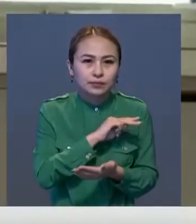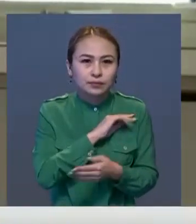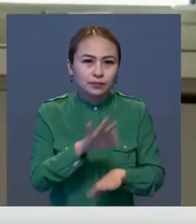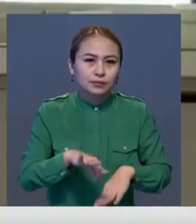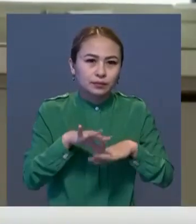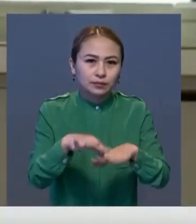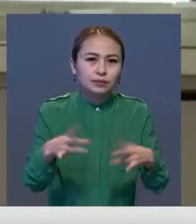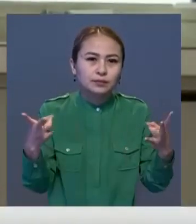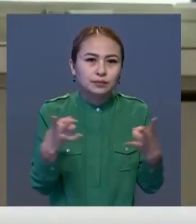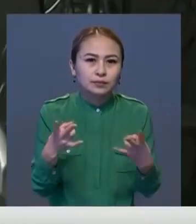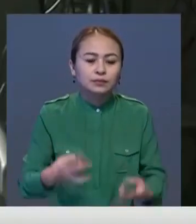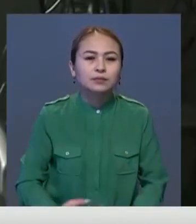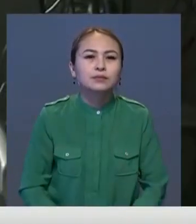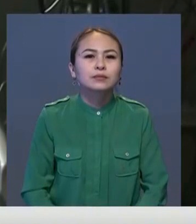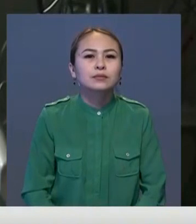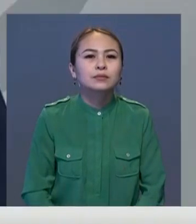жұмыстарын жүргізу керек дейді.